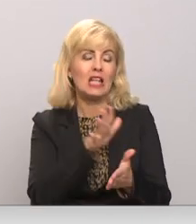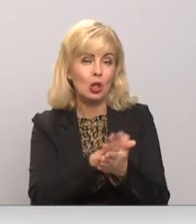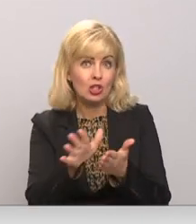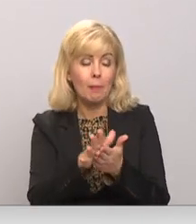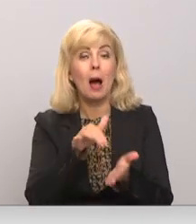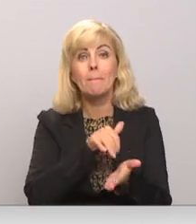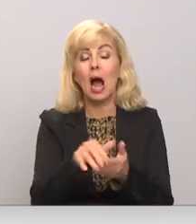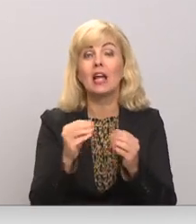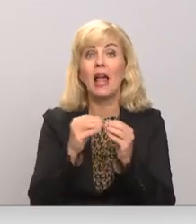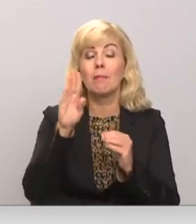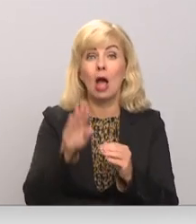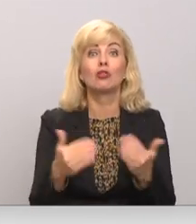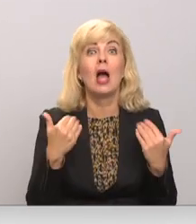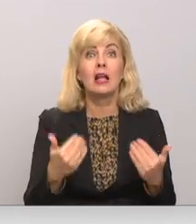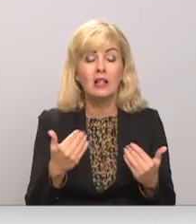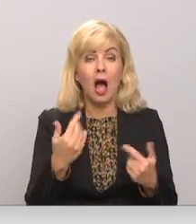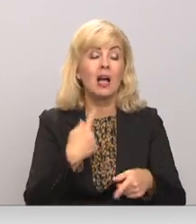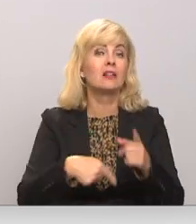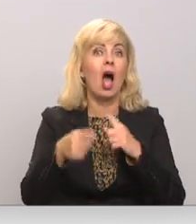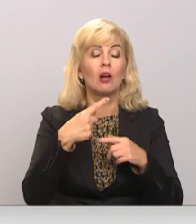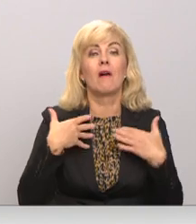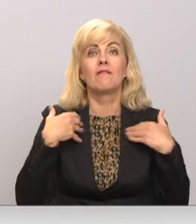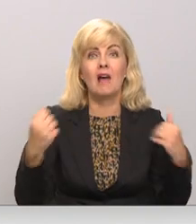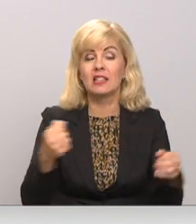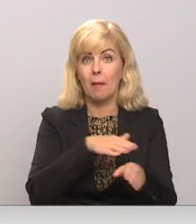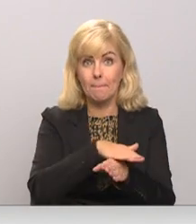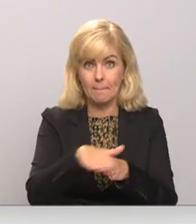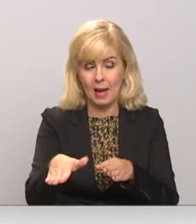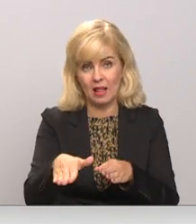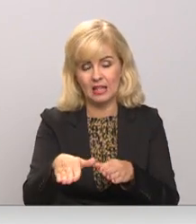10 mēneši, tikai tagad ir atgūsa veselību pilnībā. Emīls Višķers, RTV.